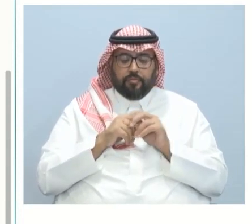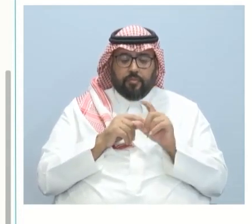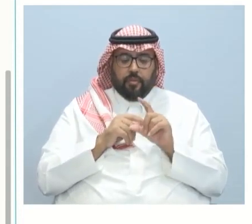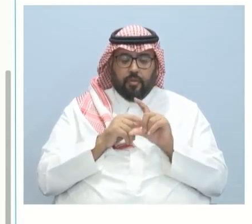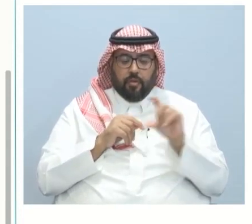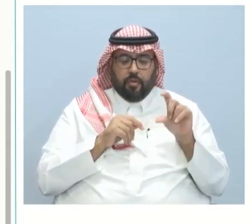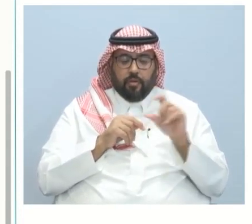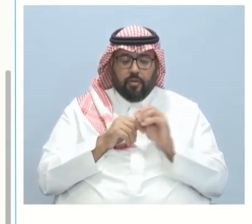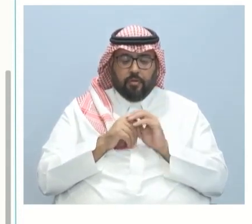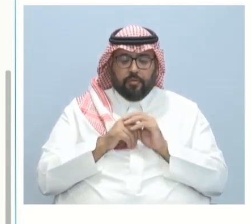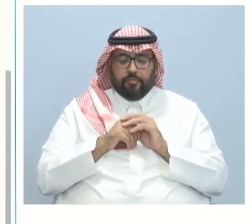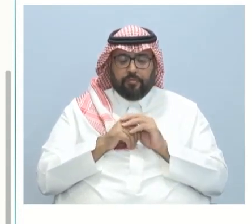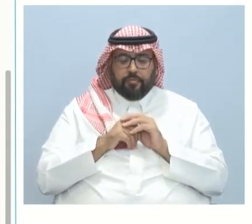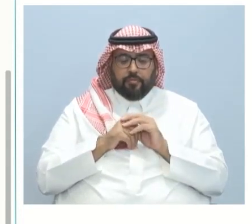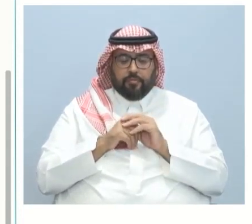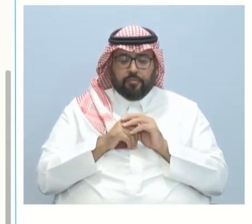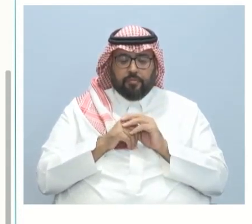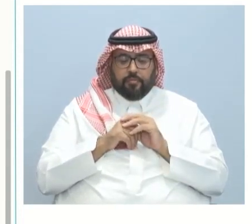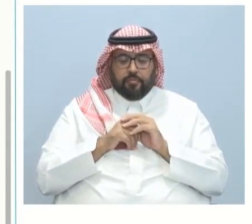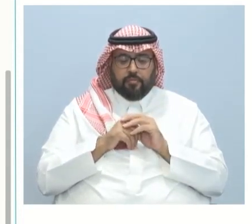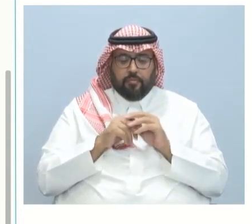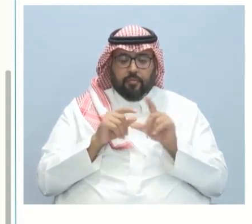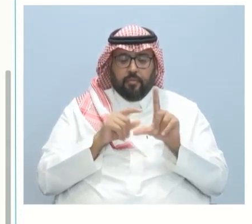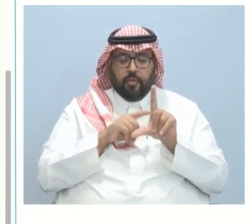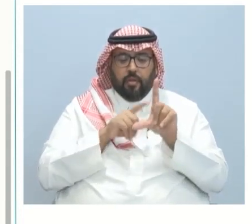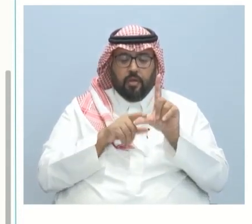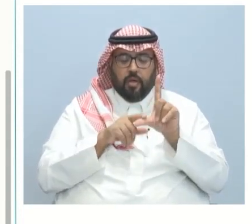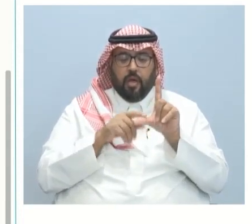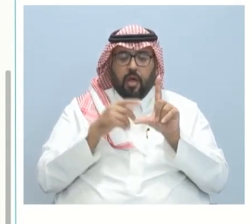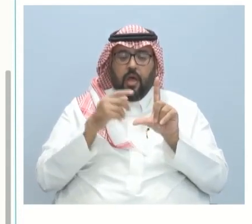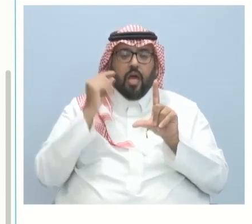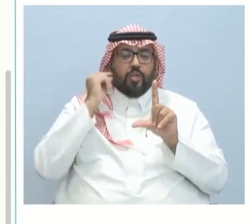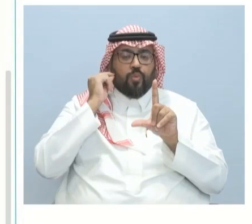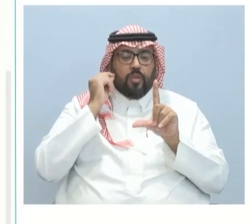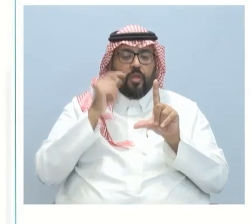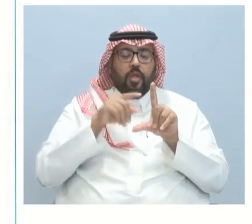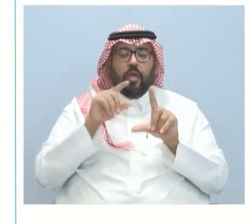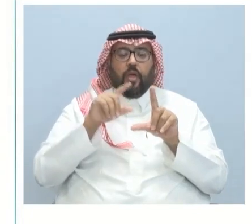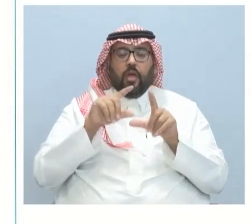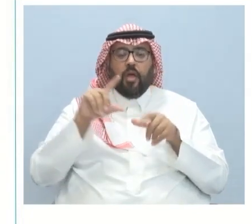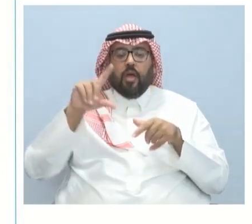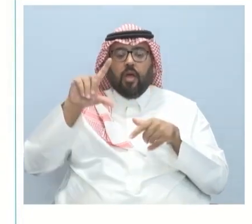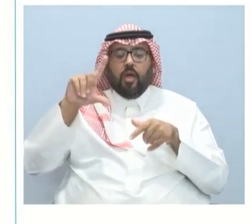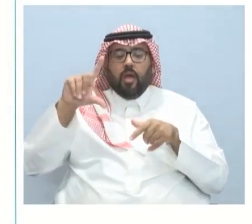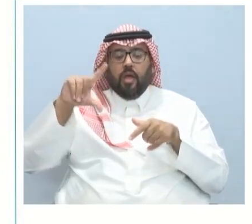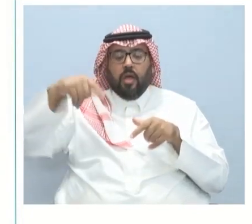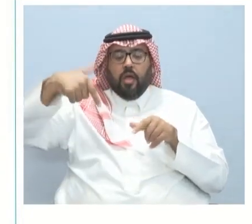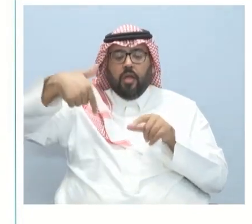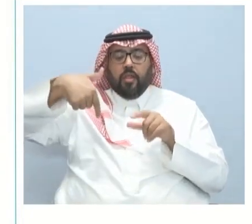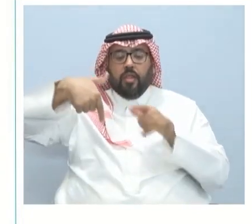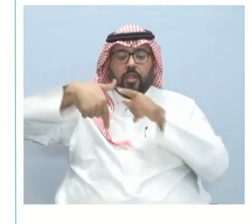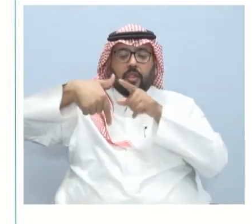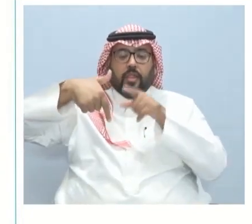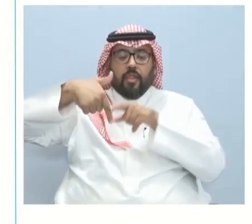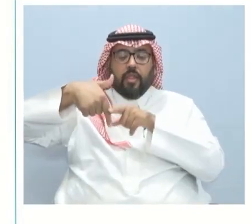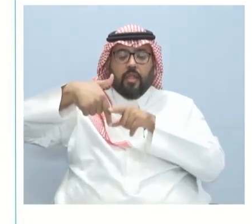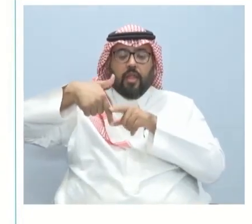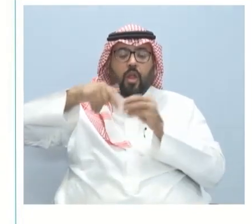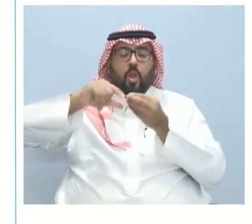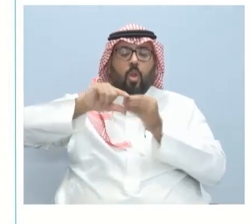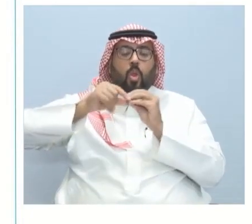نلاحظ ضلعين باللون الاسود وضلعين باللون الاحمر ايضا يستطيع